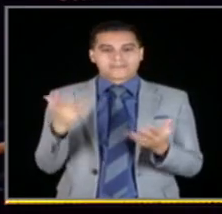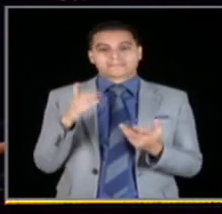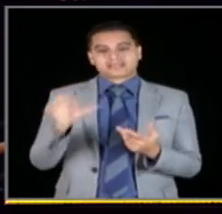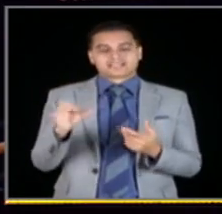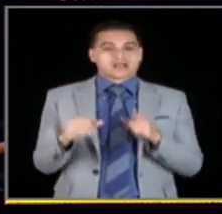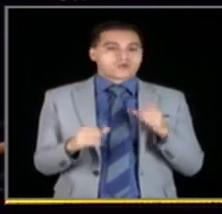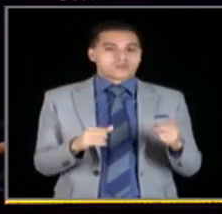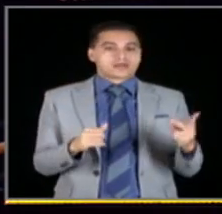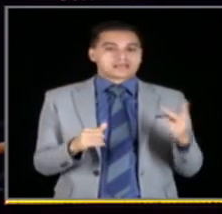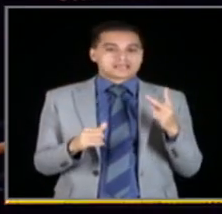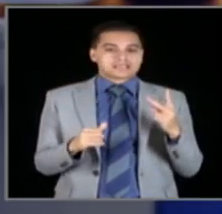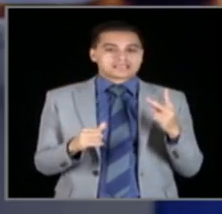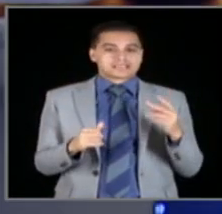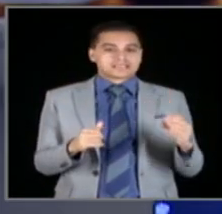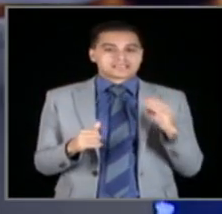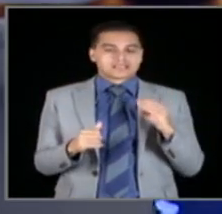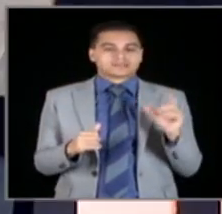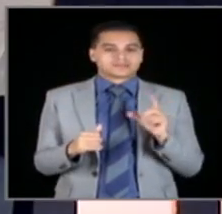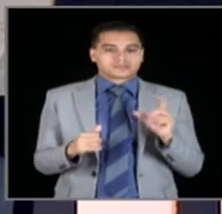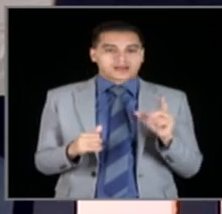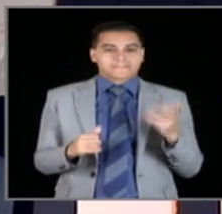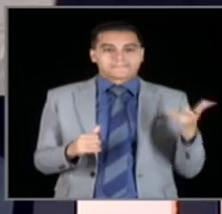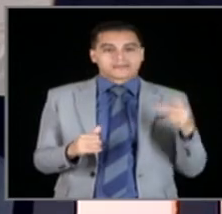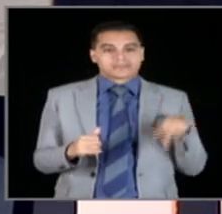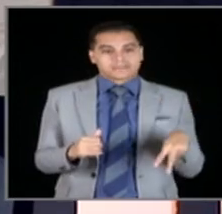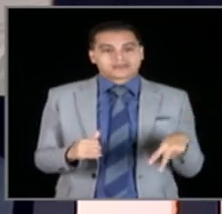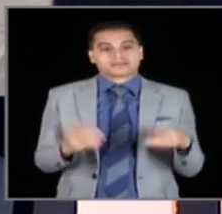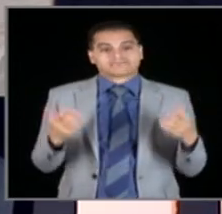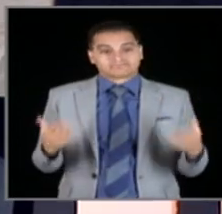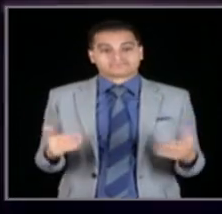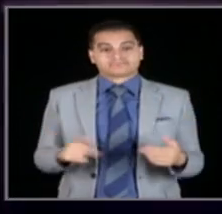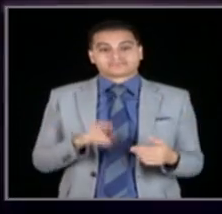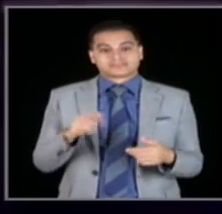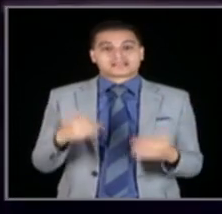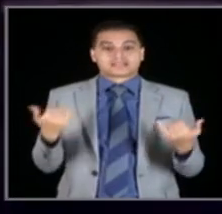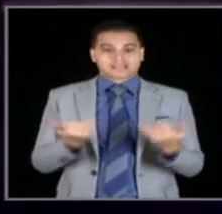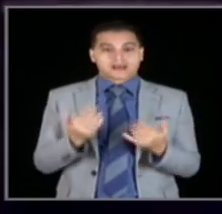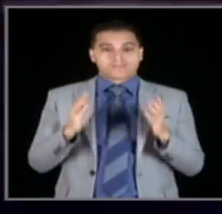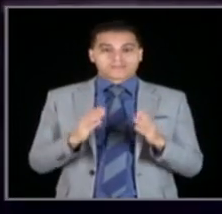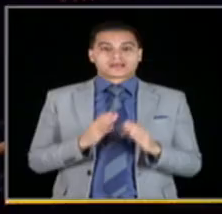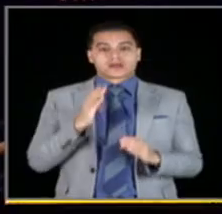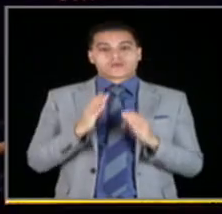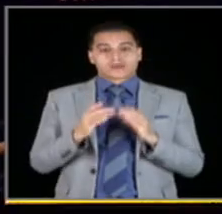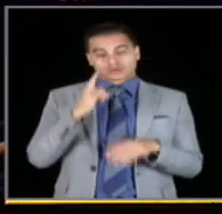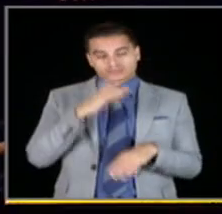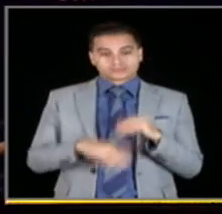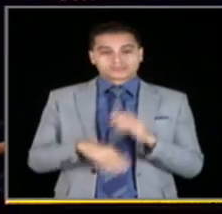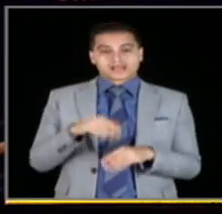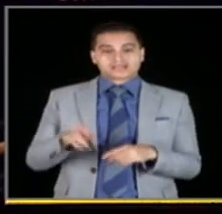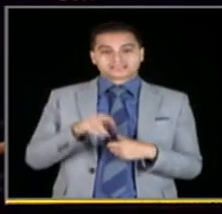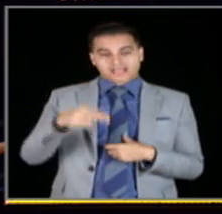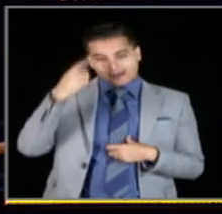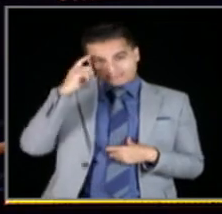3 إجابات صح من 9 مقابل 2 من 8. كان في أسئلة أنت كمان تقدر تجاوبيها صح. تعال نشوف الأسئلة اللي